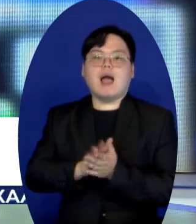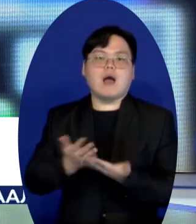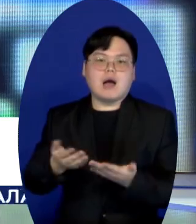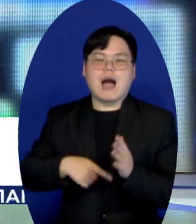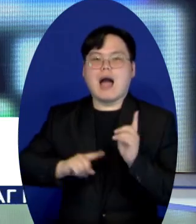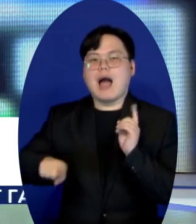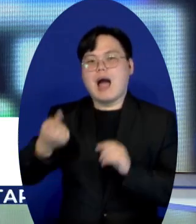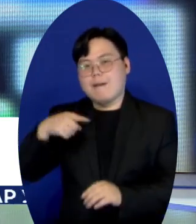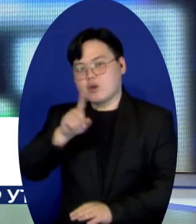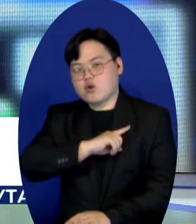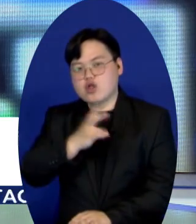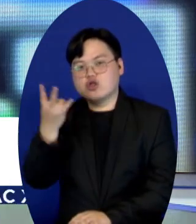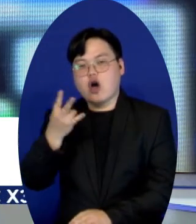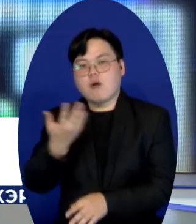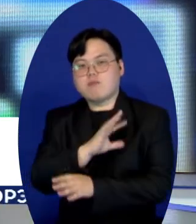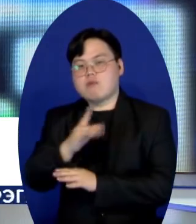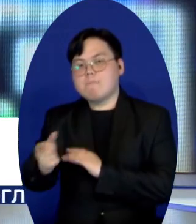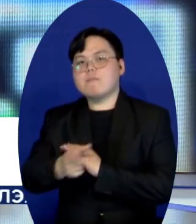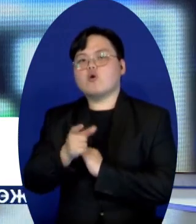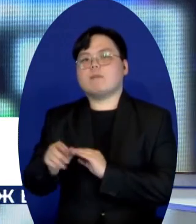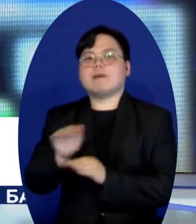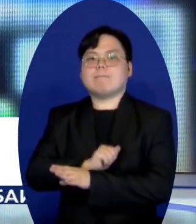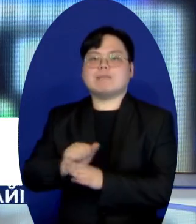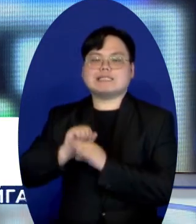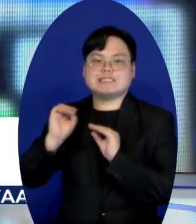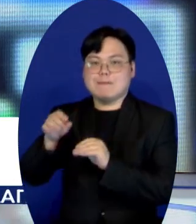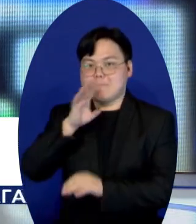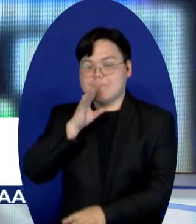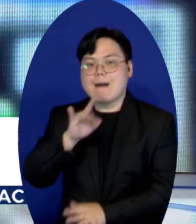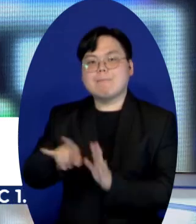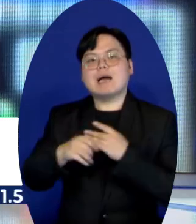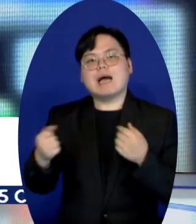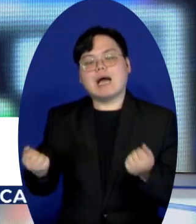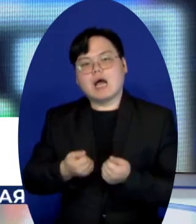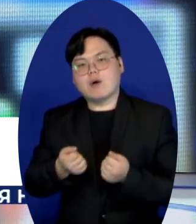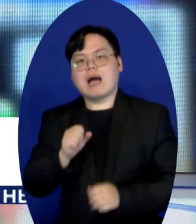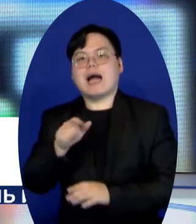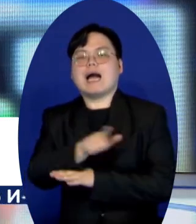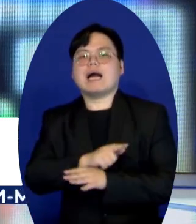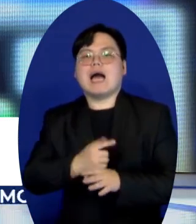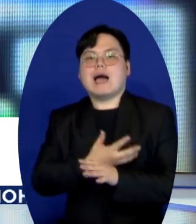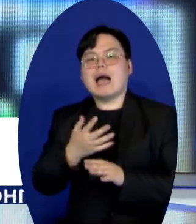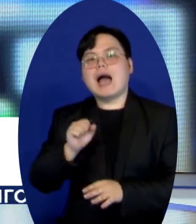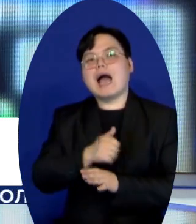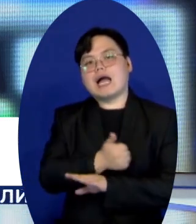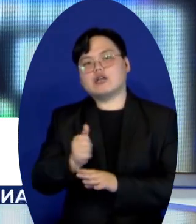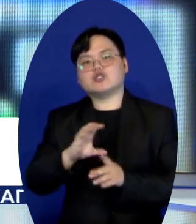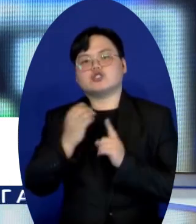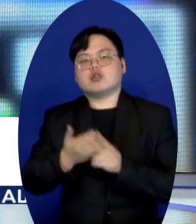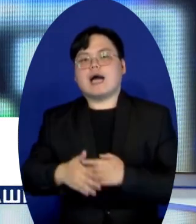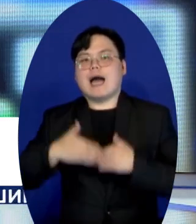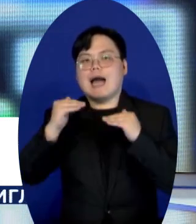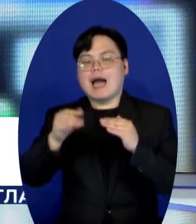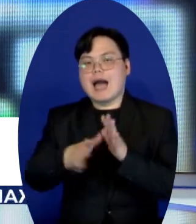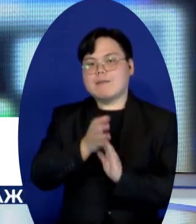хамгийн түрүүнд ногоон байгууламжийн чиглэлээр мэрэгжилтэн бэлтэх юм байна. Цаашлаад мал аж ахуй, газар тариалан, аялал жуулчлал, соёлын салбарыг хөгжүүлэхэд хамтрах